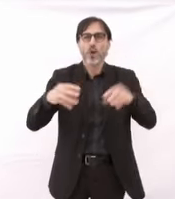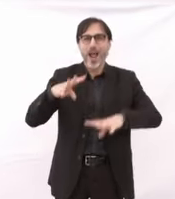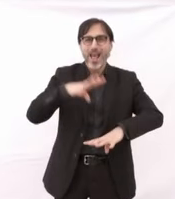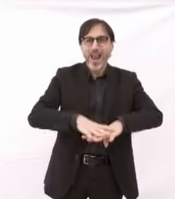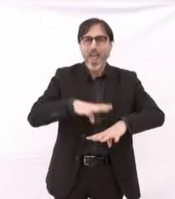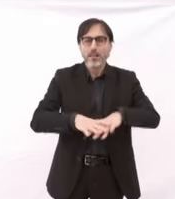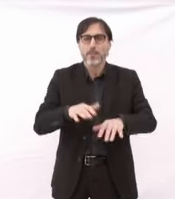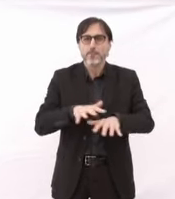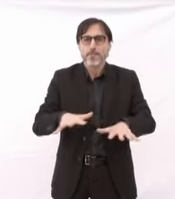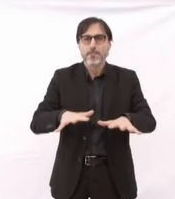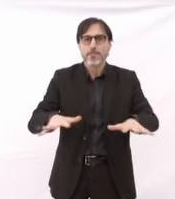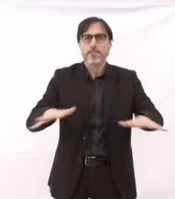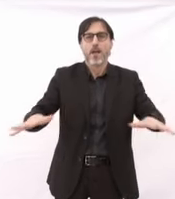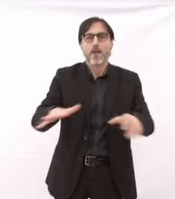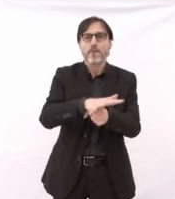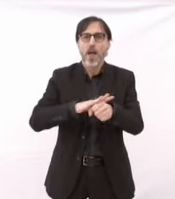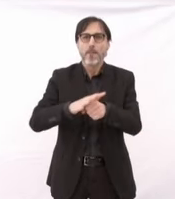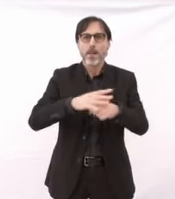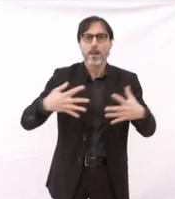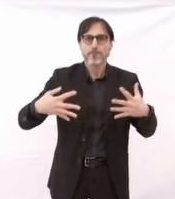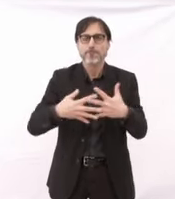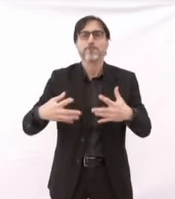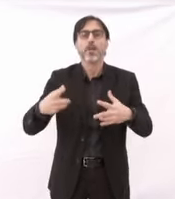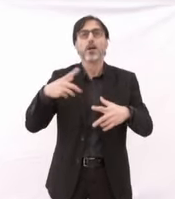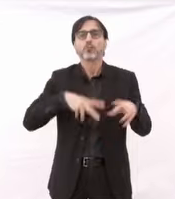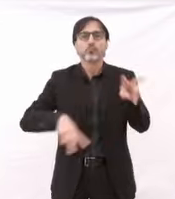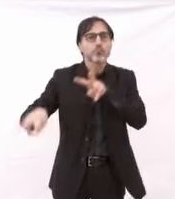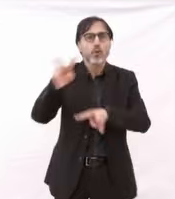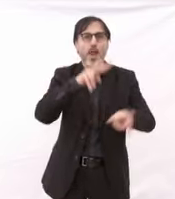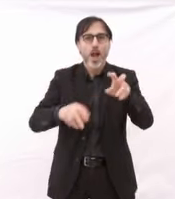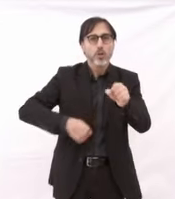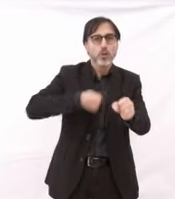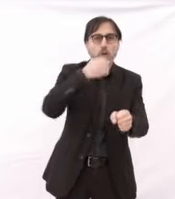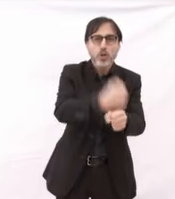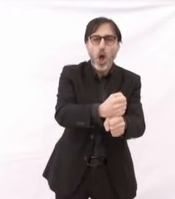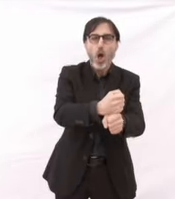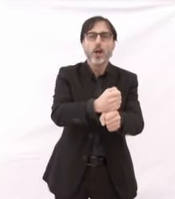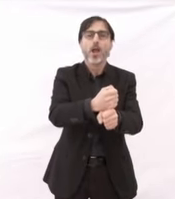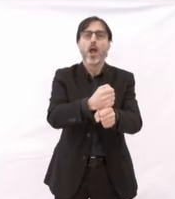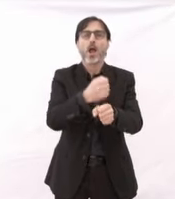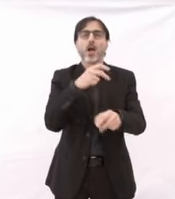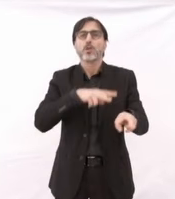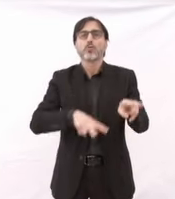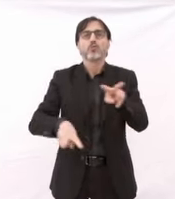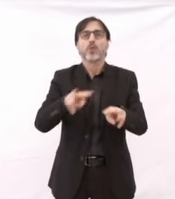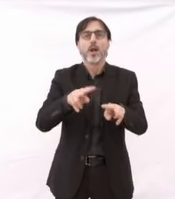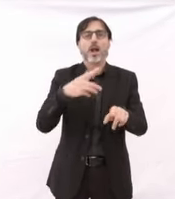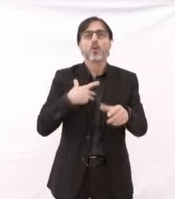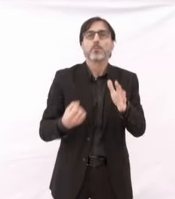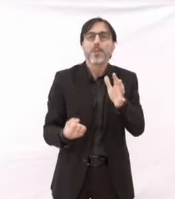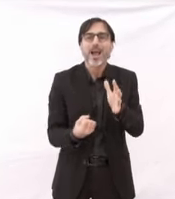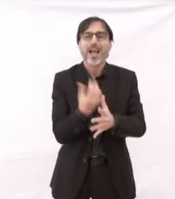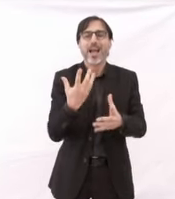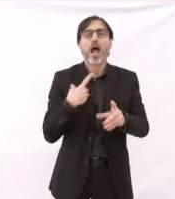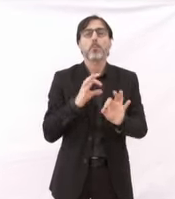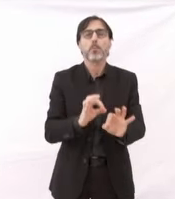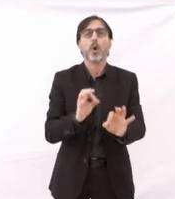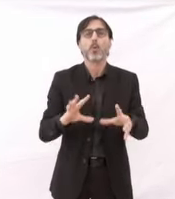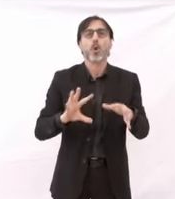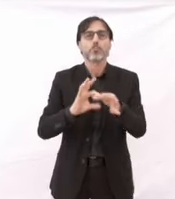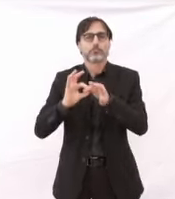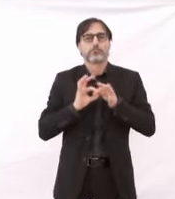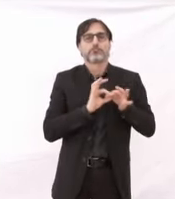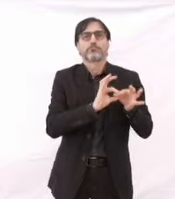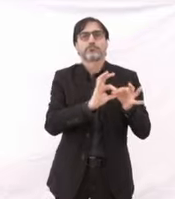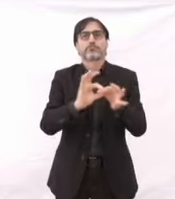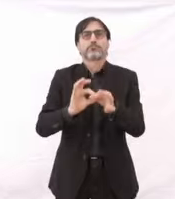rete tra i familiari, andando a cercare le storie, andando davvero a creare questa unione che